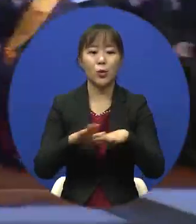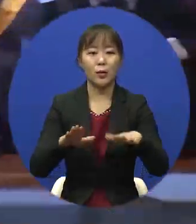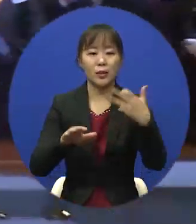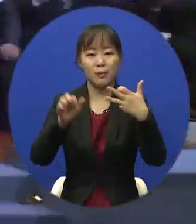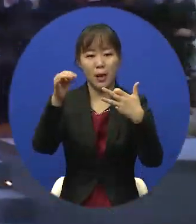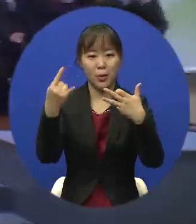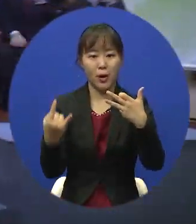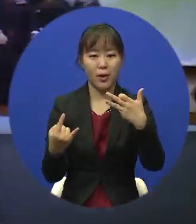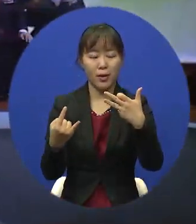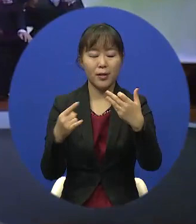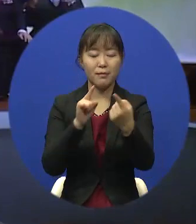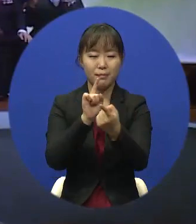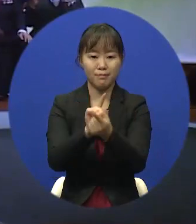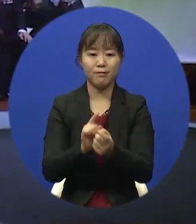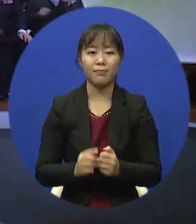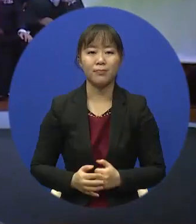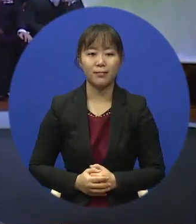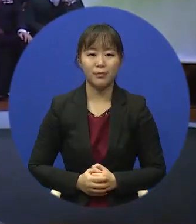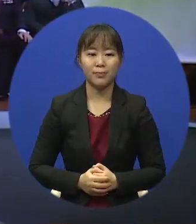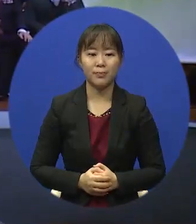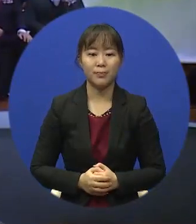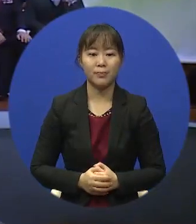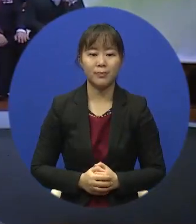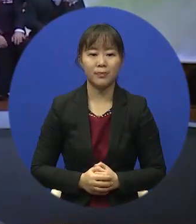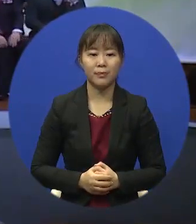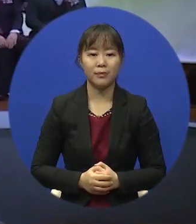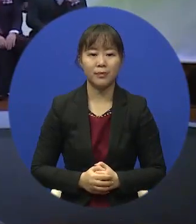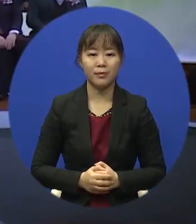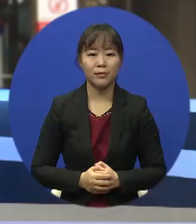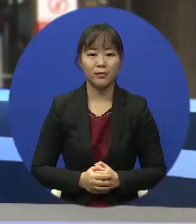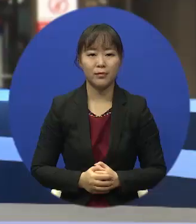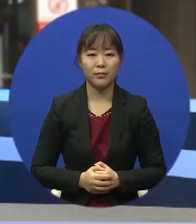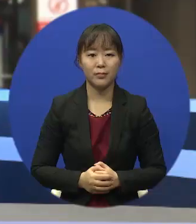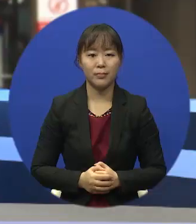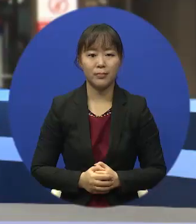맞았습니다. 복지TV 뉴스 손자희입니다.